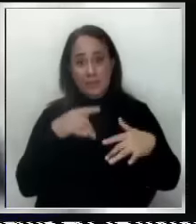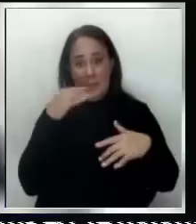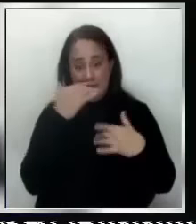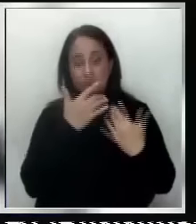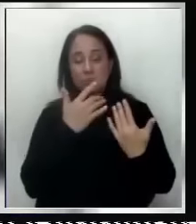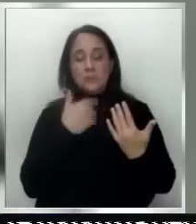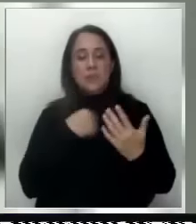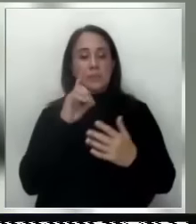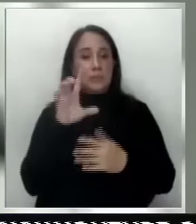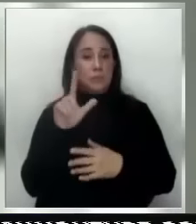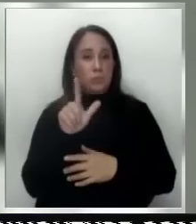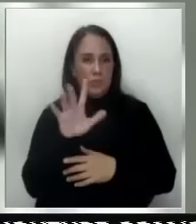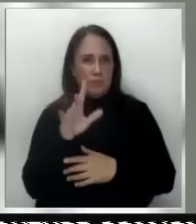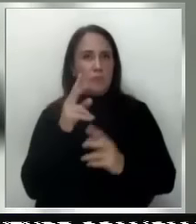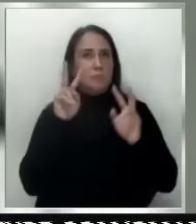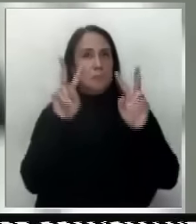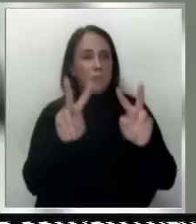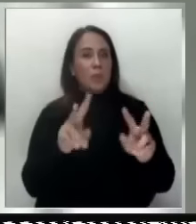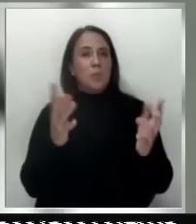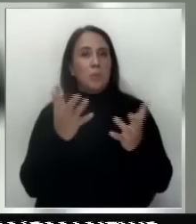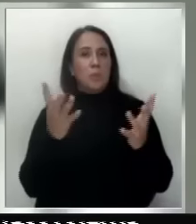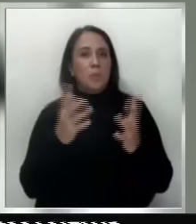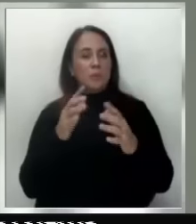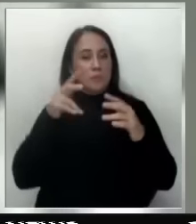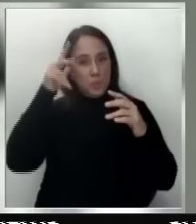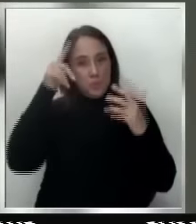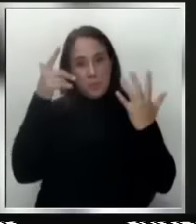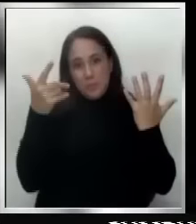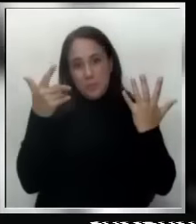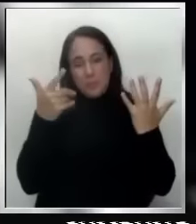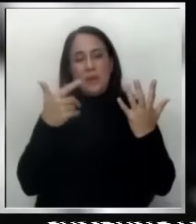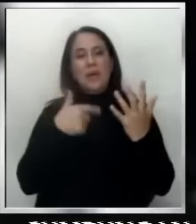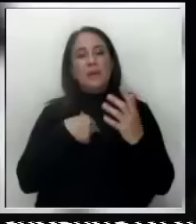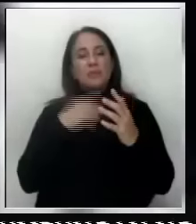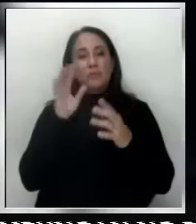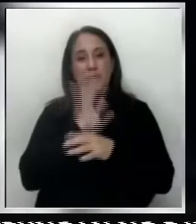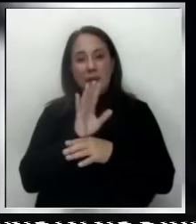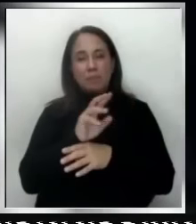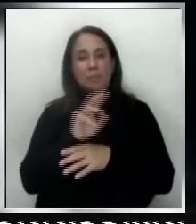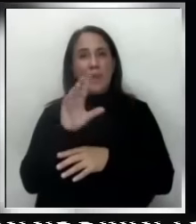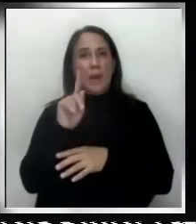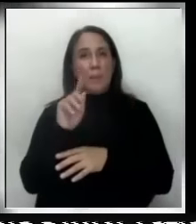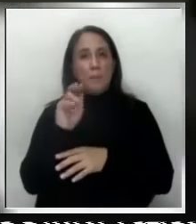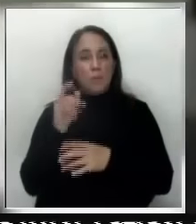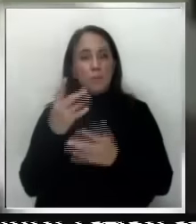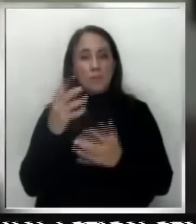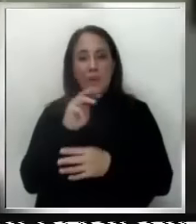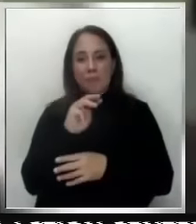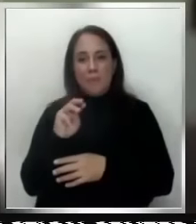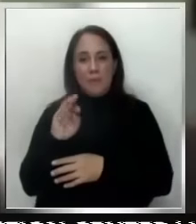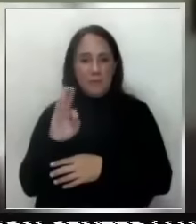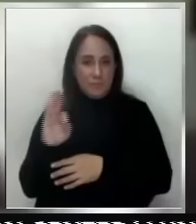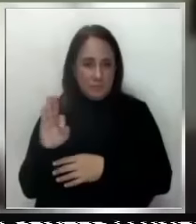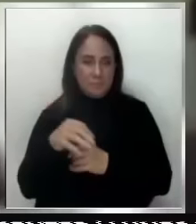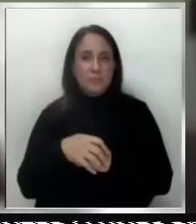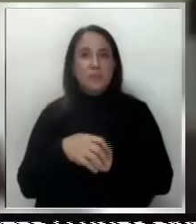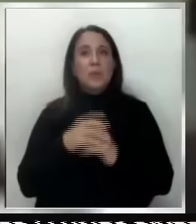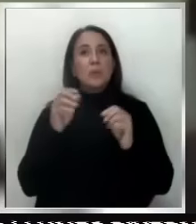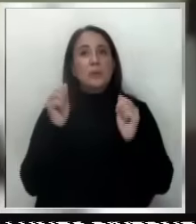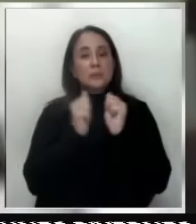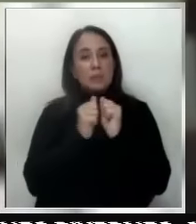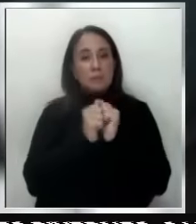25, mapapanood naman siya sa horror film na Kampon sa Metro Manila Film Festival kung saan makakatambal niya